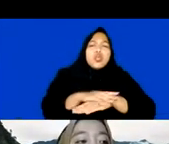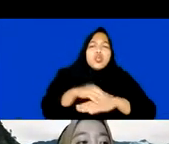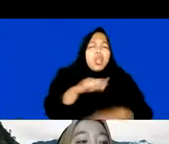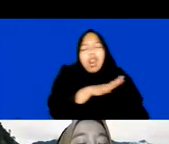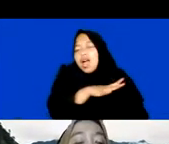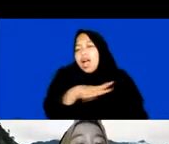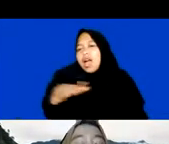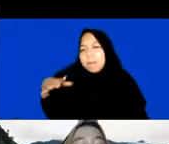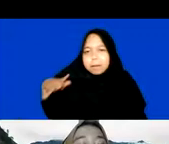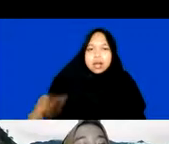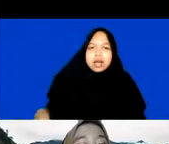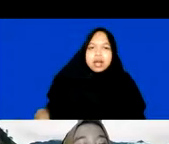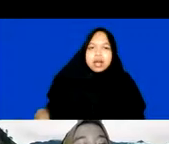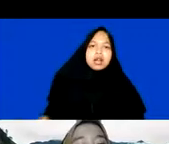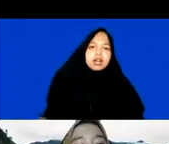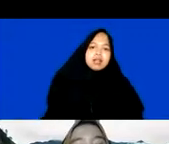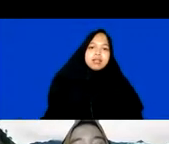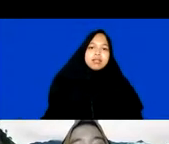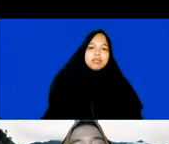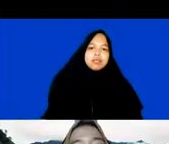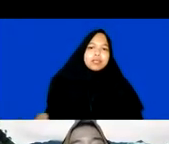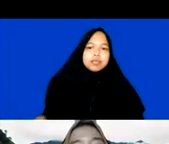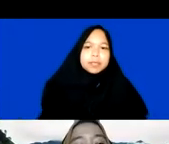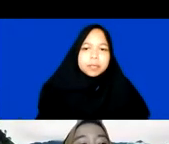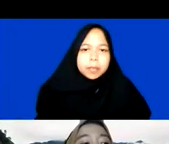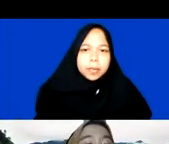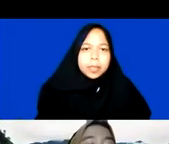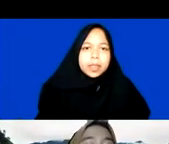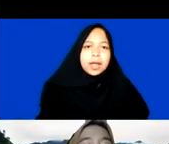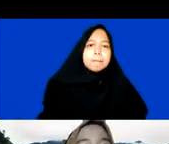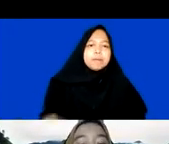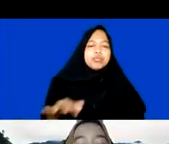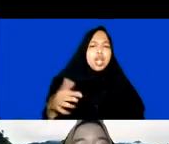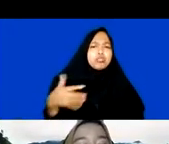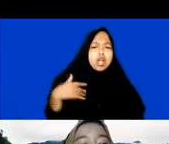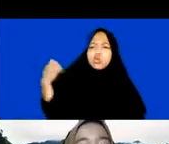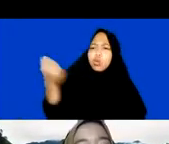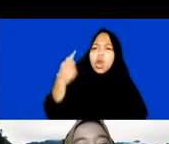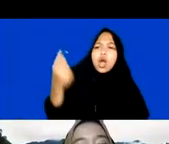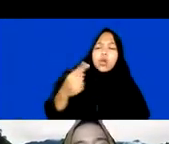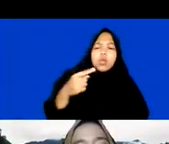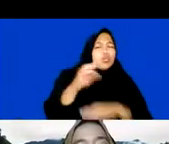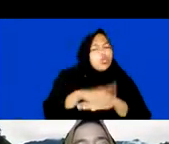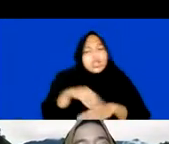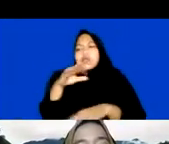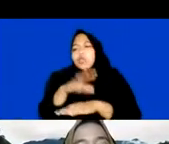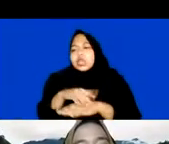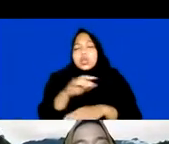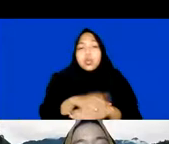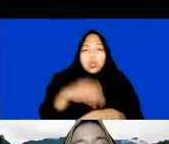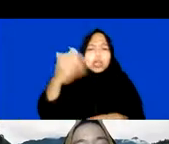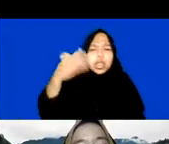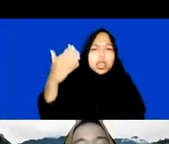enggak, malah lebih lama daripada ngelukis. Jadi kayak saya kulit terus, saat itu kebetulan ada undangan pameran